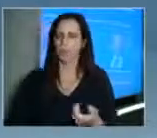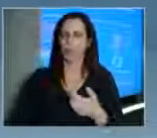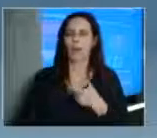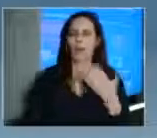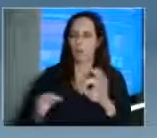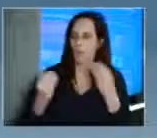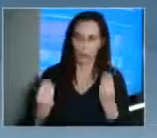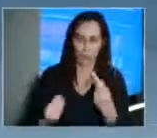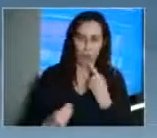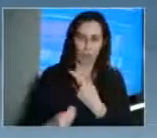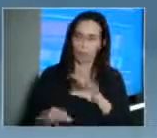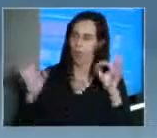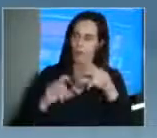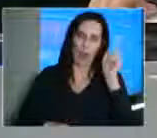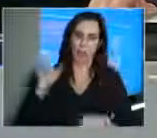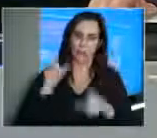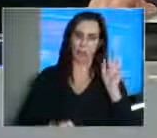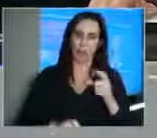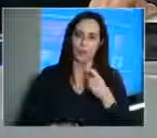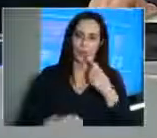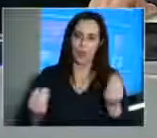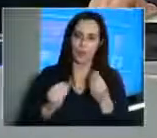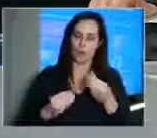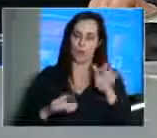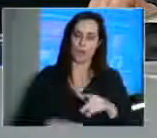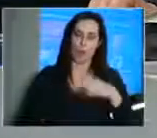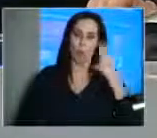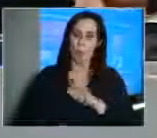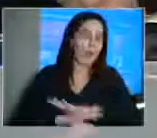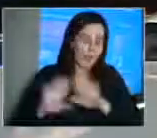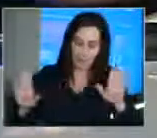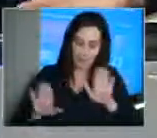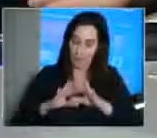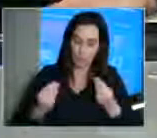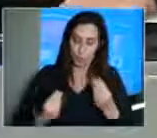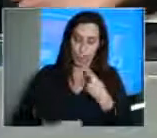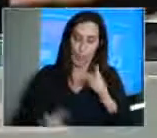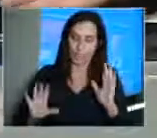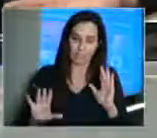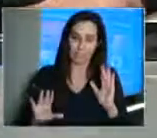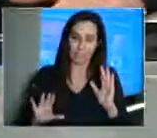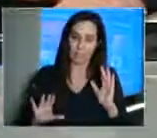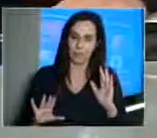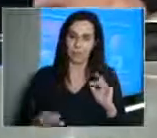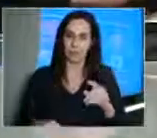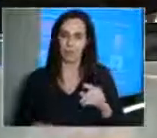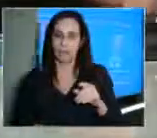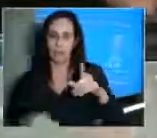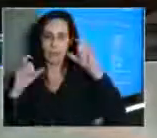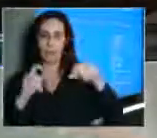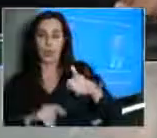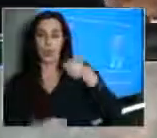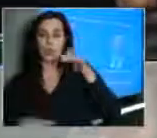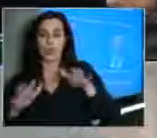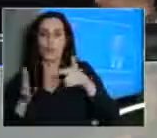שום דבר חיובי להגיד על אף אדם שמביע משהו הומופובי. אין לי שום דבר חיובי. אמיר אוחנה מסתחבק איתו יחד עם ראש הממשלה. בואו נאפשר לאבן